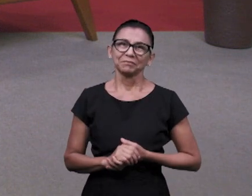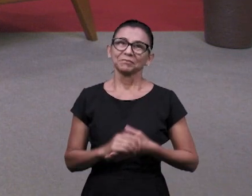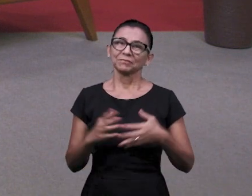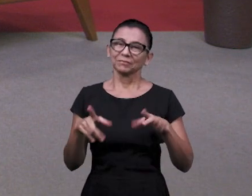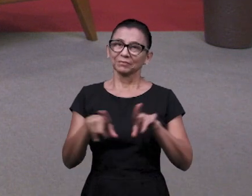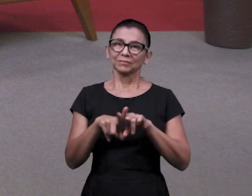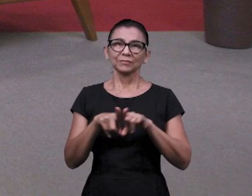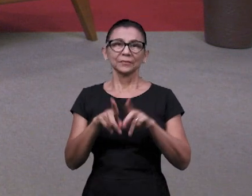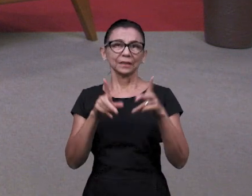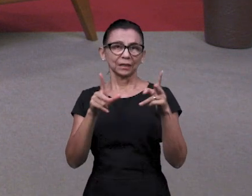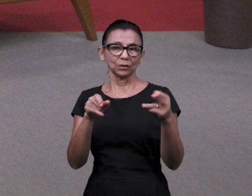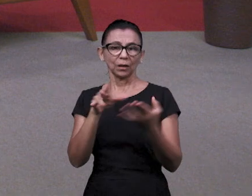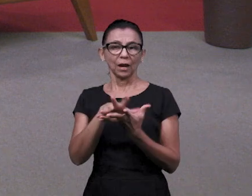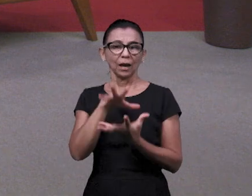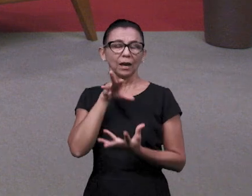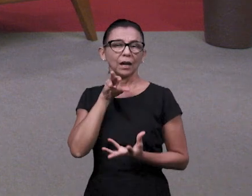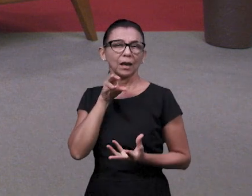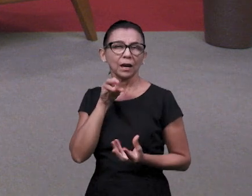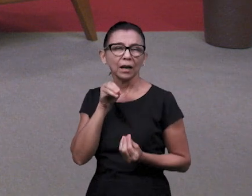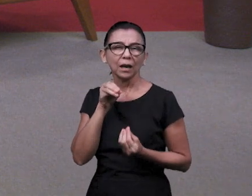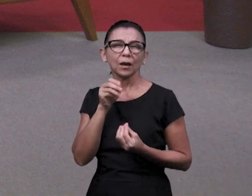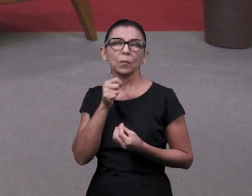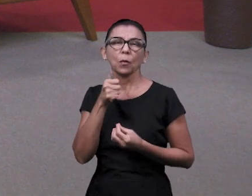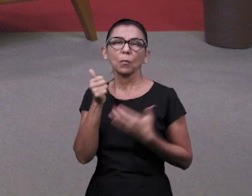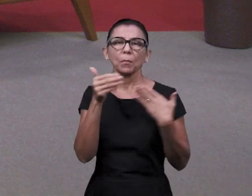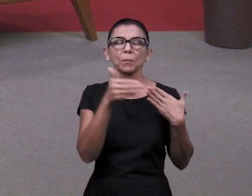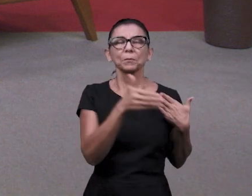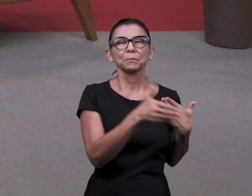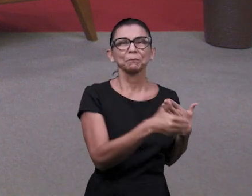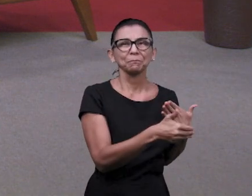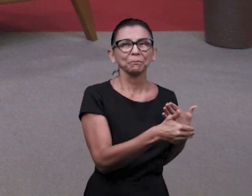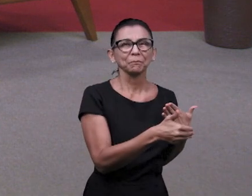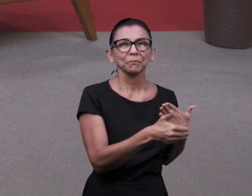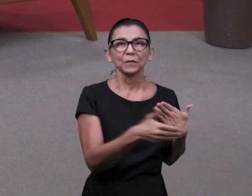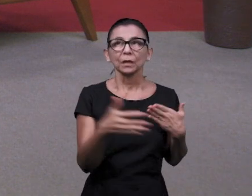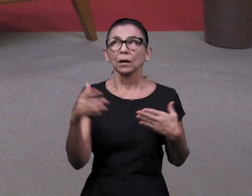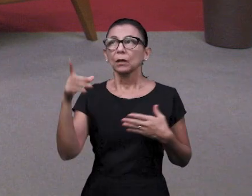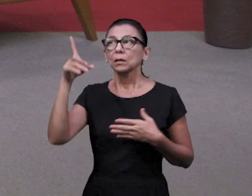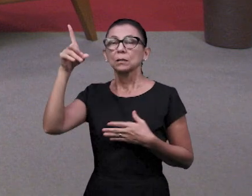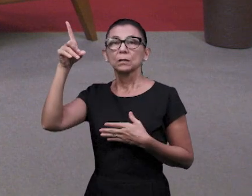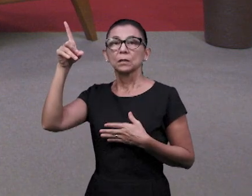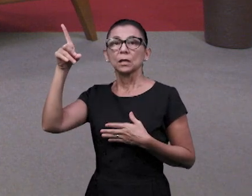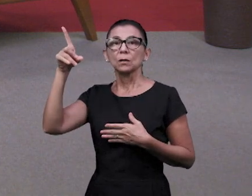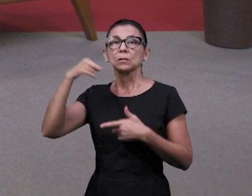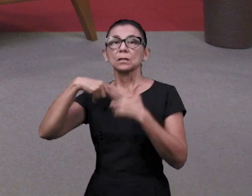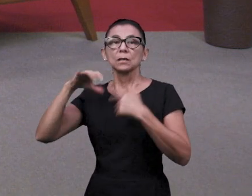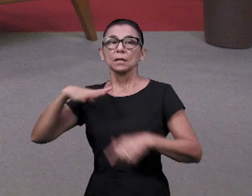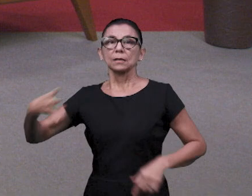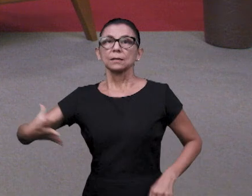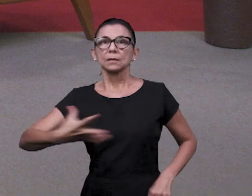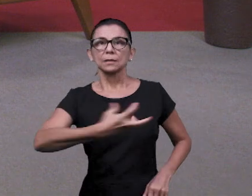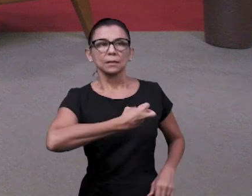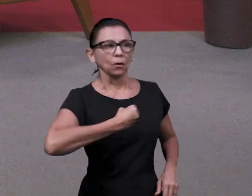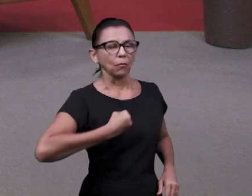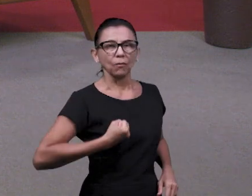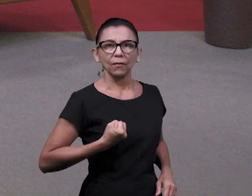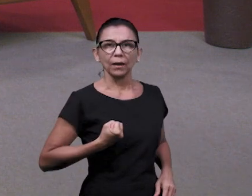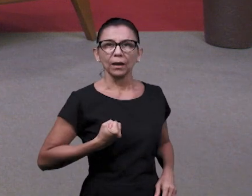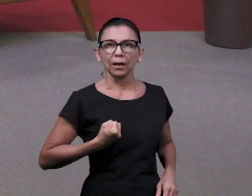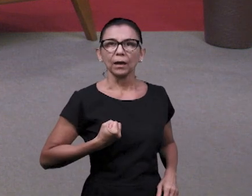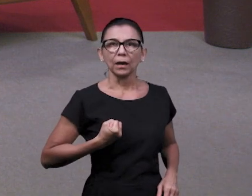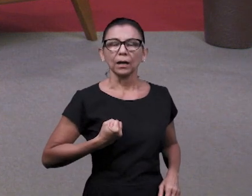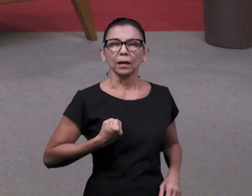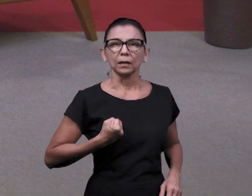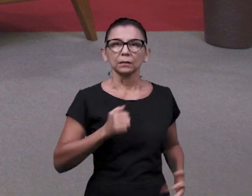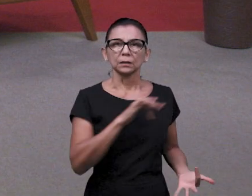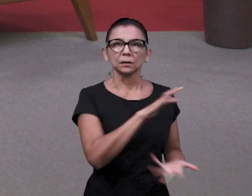donc, c'est comme l'action du Seigneur quand il va racheter l'âme de l'homme pour la vie éternelle. C'est enlever l'homme d'une situation